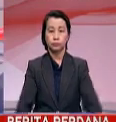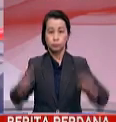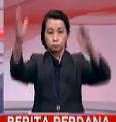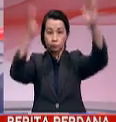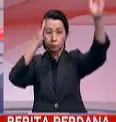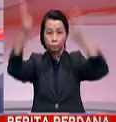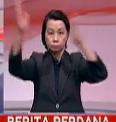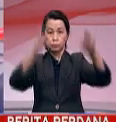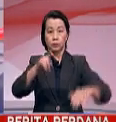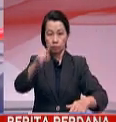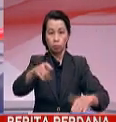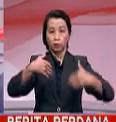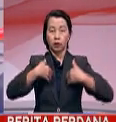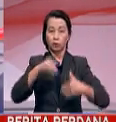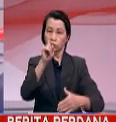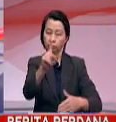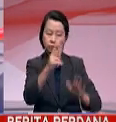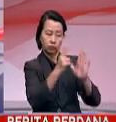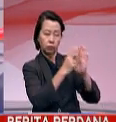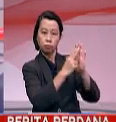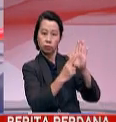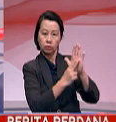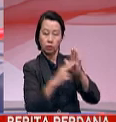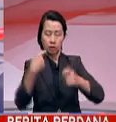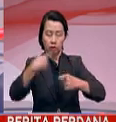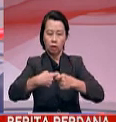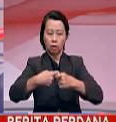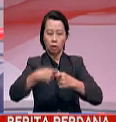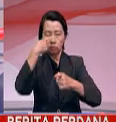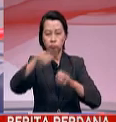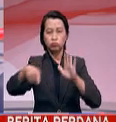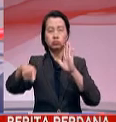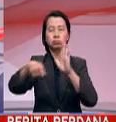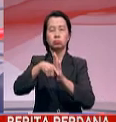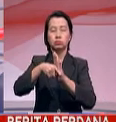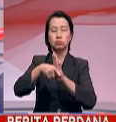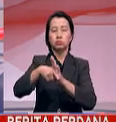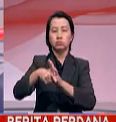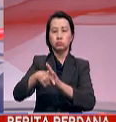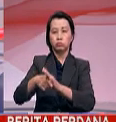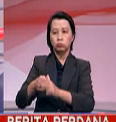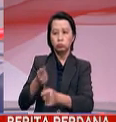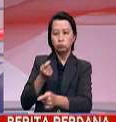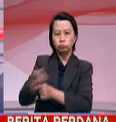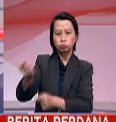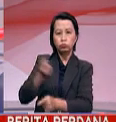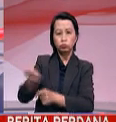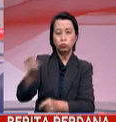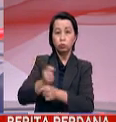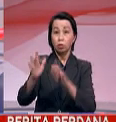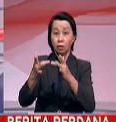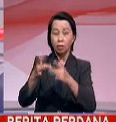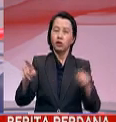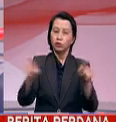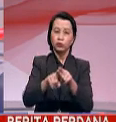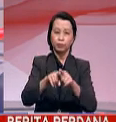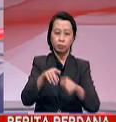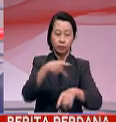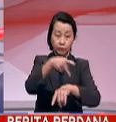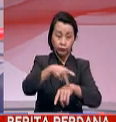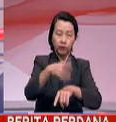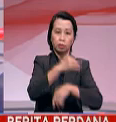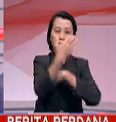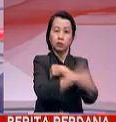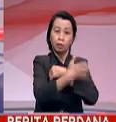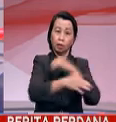Malaysia perlu ada satu undang-undang khusus berkaitan anti-buli cyber seperti Filipina dan beberapa lagi negara maju yang lain. Menurut